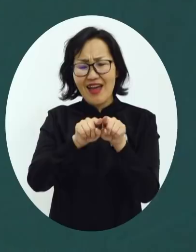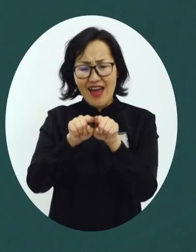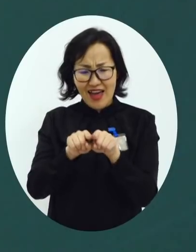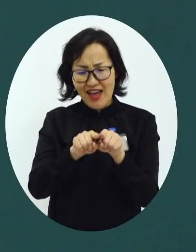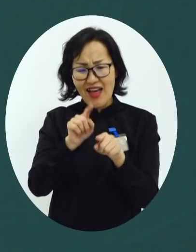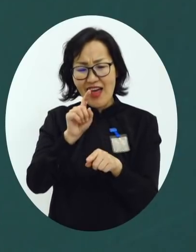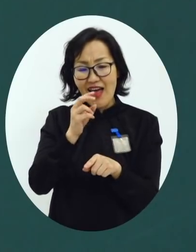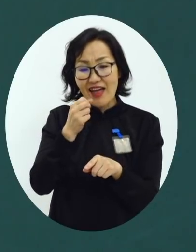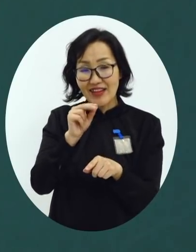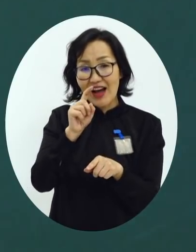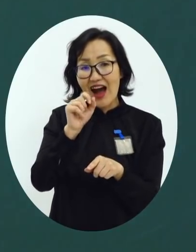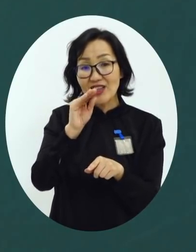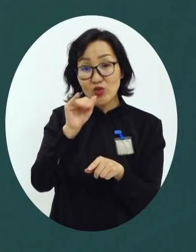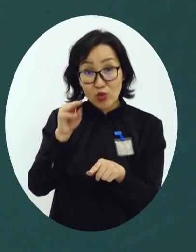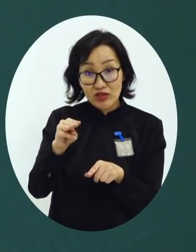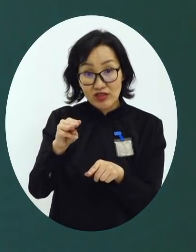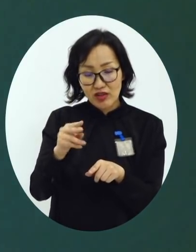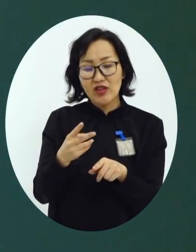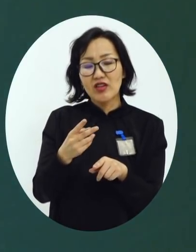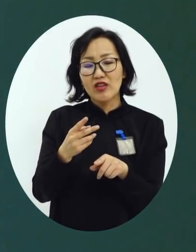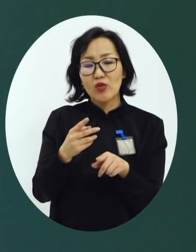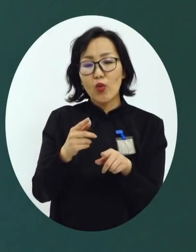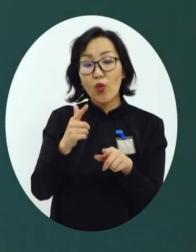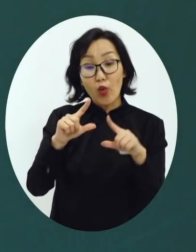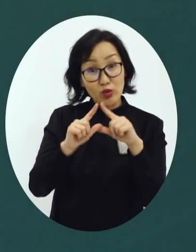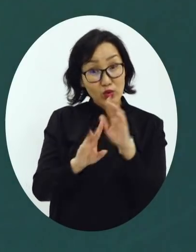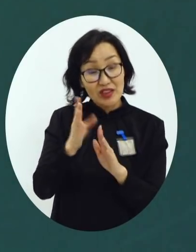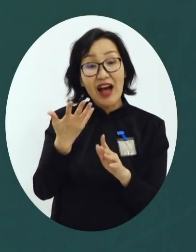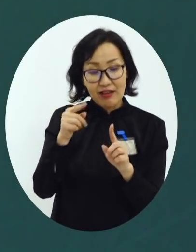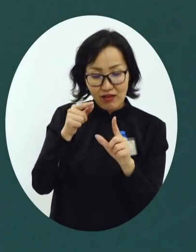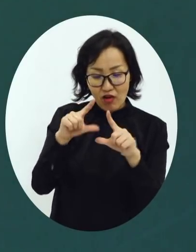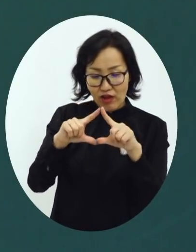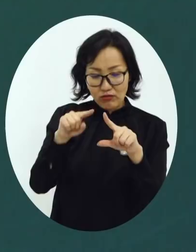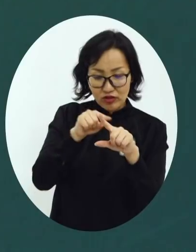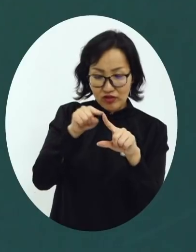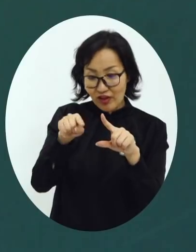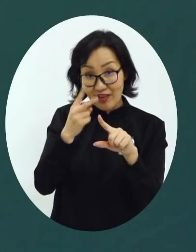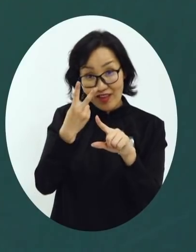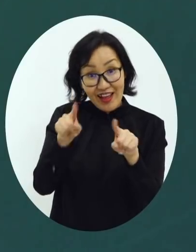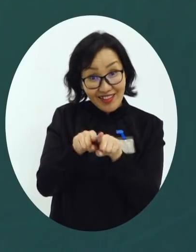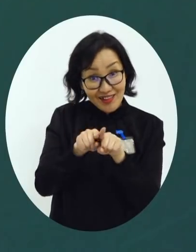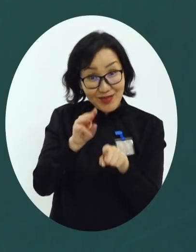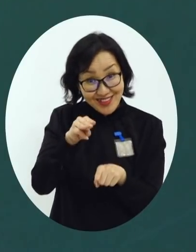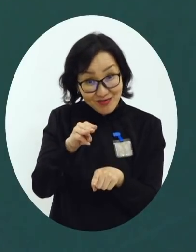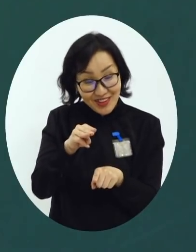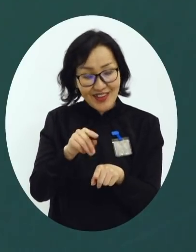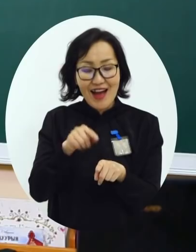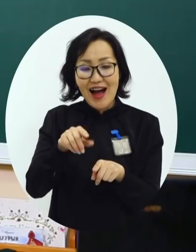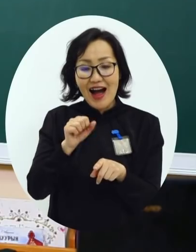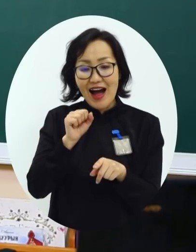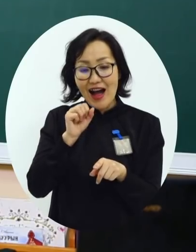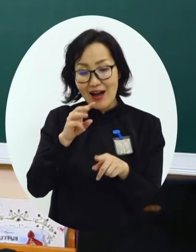Адил хажууд гурвалж үүсэж байна. Хоёр хажуу тал нь ямар тэнцүү байх нь. За мөн ам дөрвөлжин